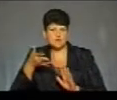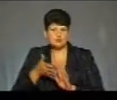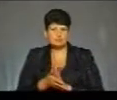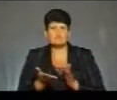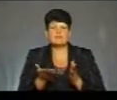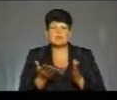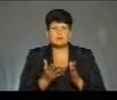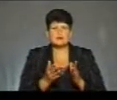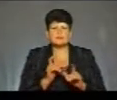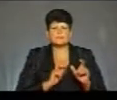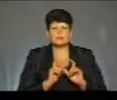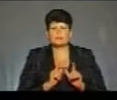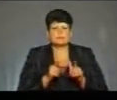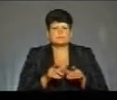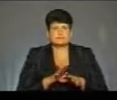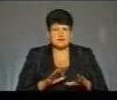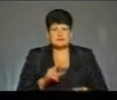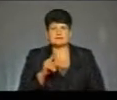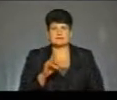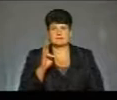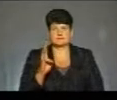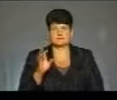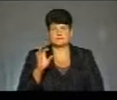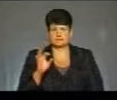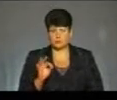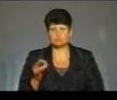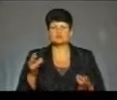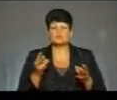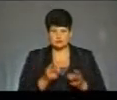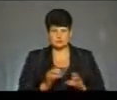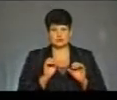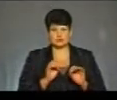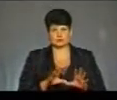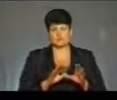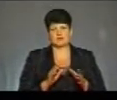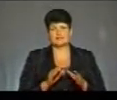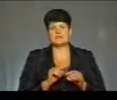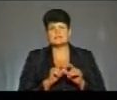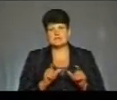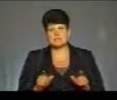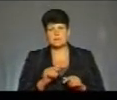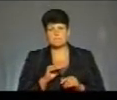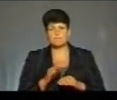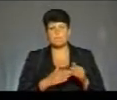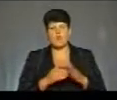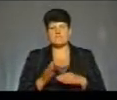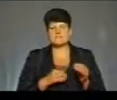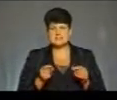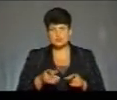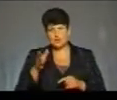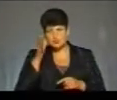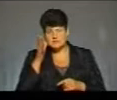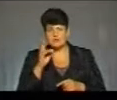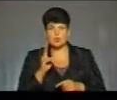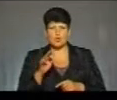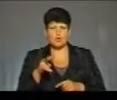би вузи вони не пішли, зовнішнє незалежне оцінювання потрібно здавати як у закладах професійної освіти, так і